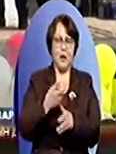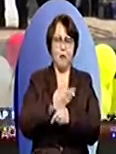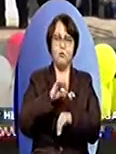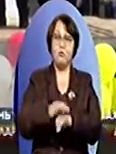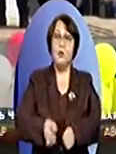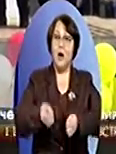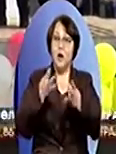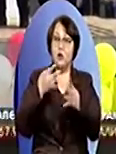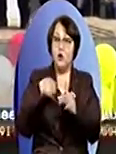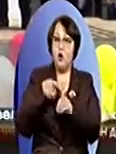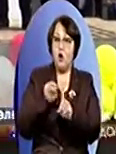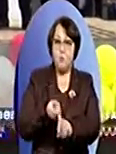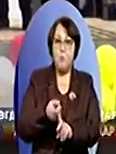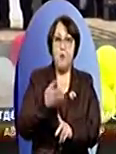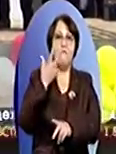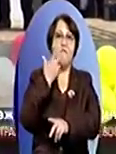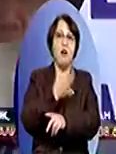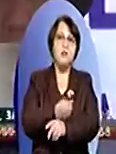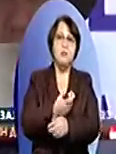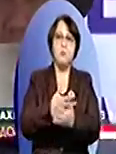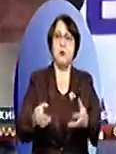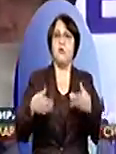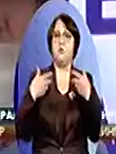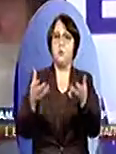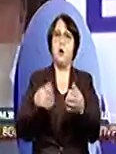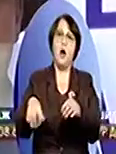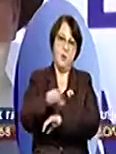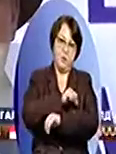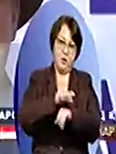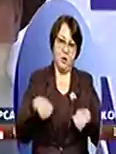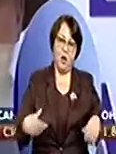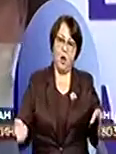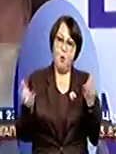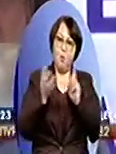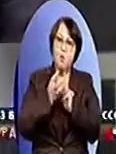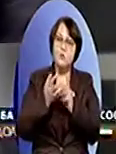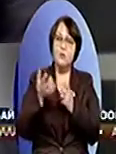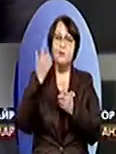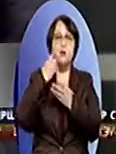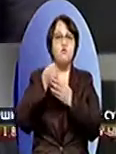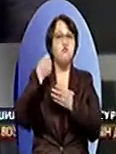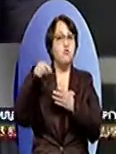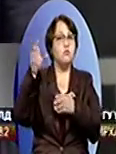юм. Ерөнхий сайд яг одоо аймгийн иргэдтэй уулзалт хийж байна. Энэ үеэр тэдний